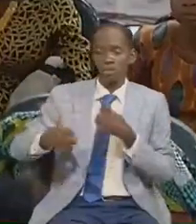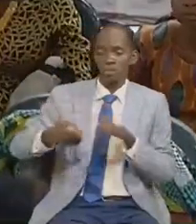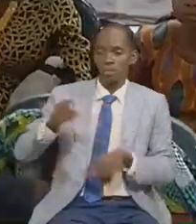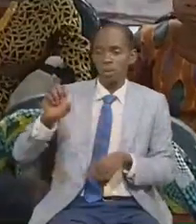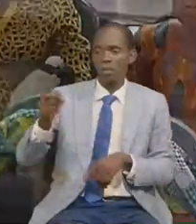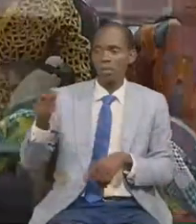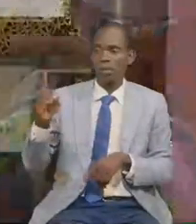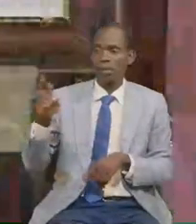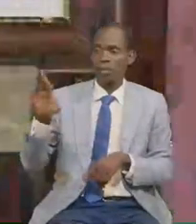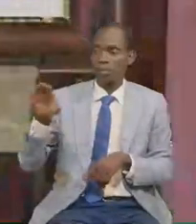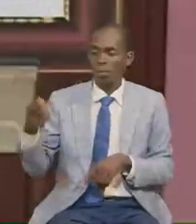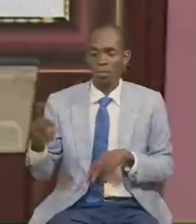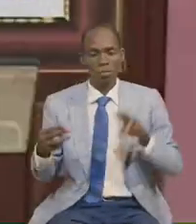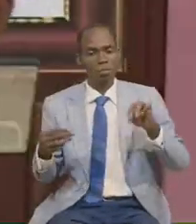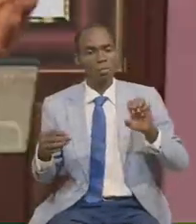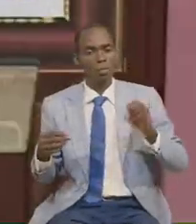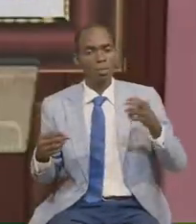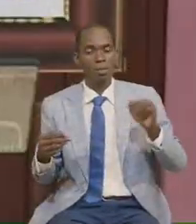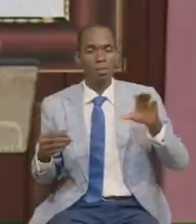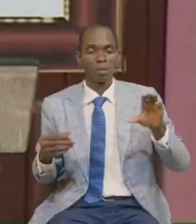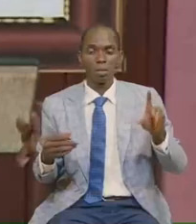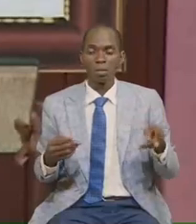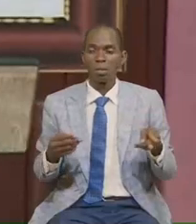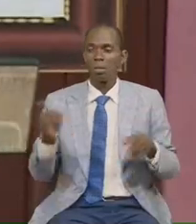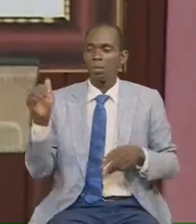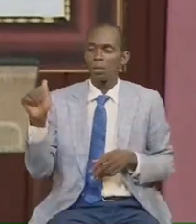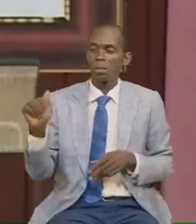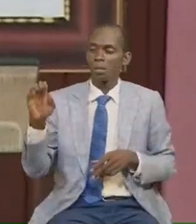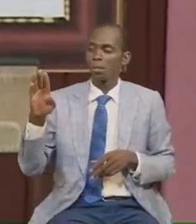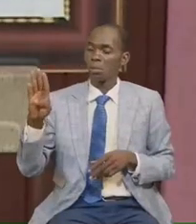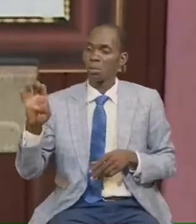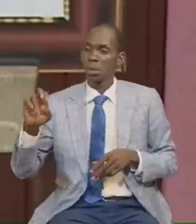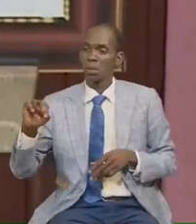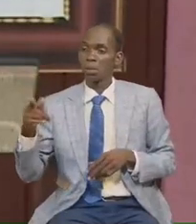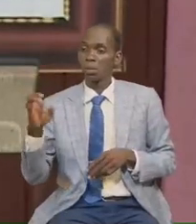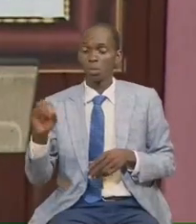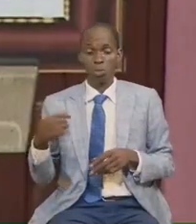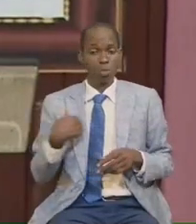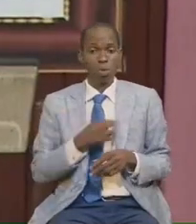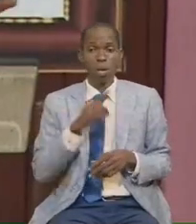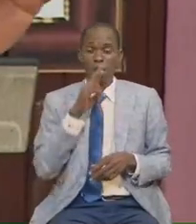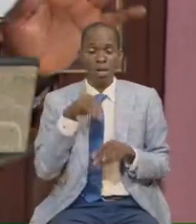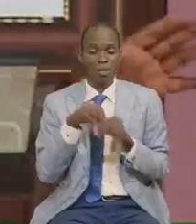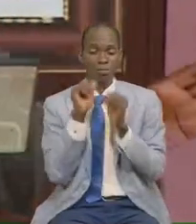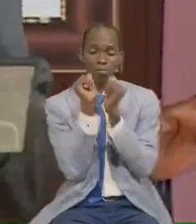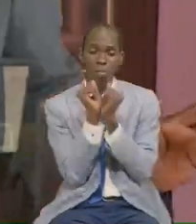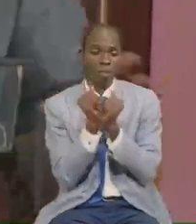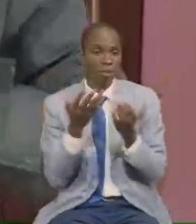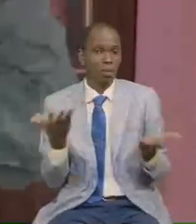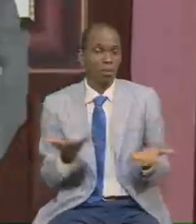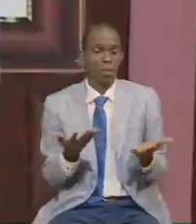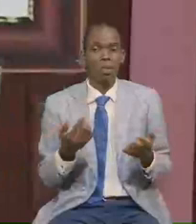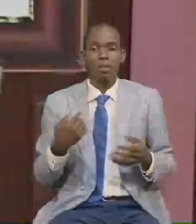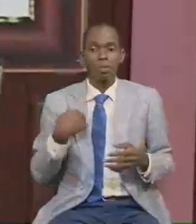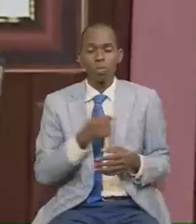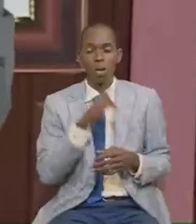en captivité. Parce que nous sommes venus en captivité, nous sommes des étrangers ici. Faisons attention, hein, pour